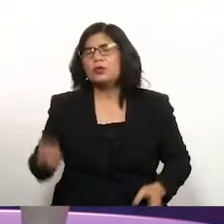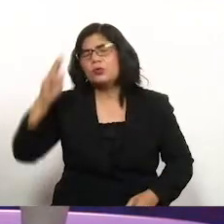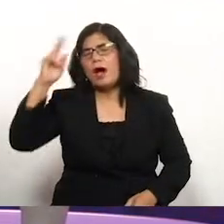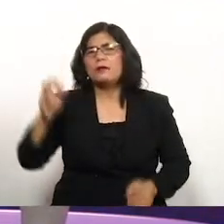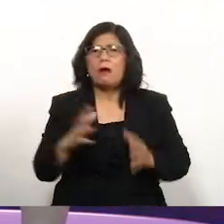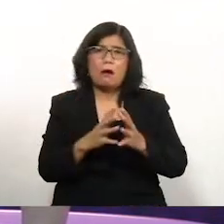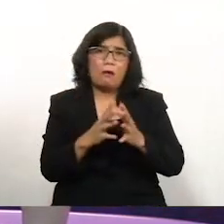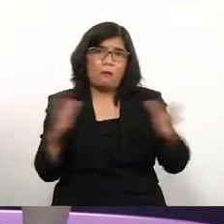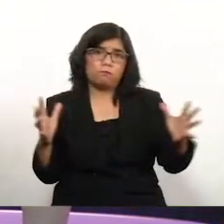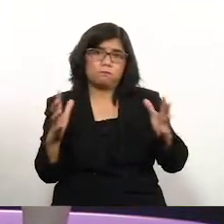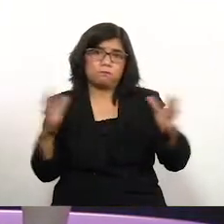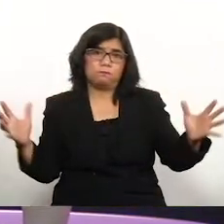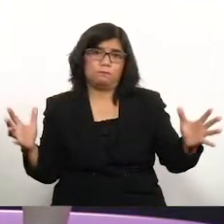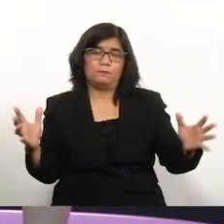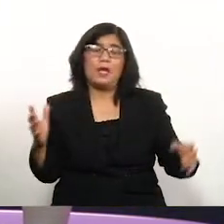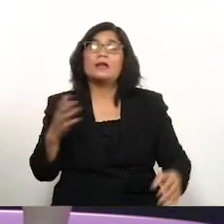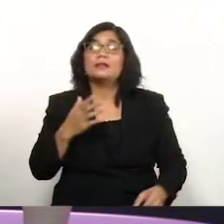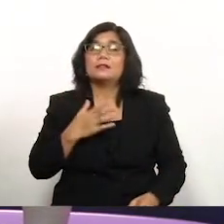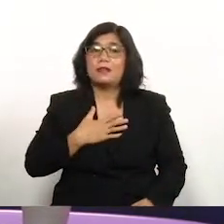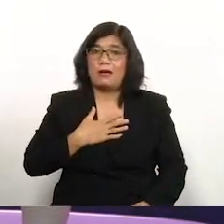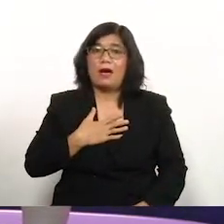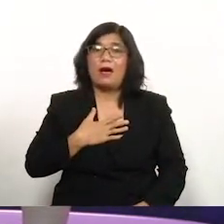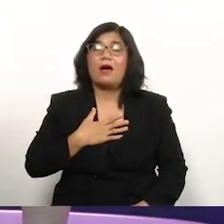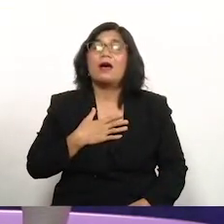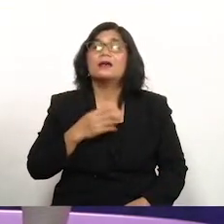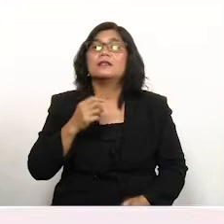muka bumi ini yang sejuk katakan am ready